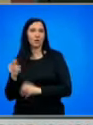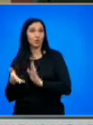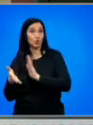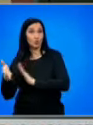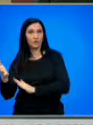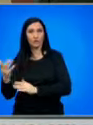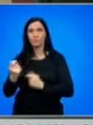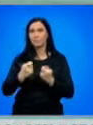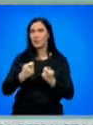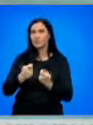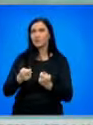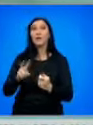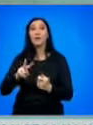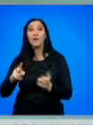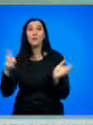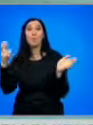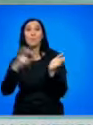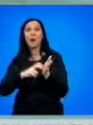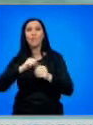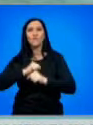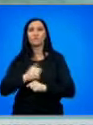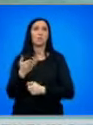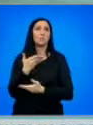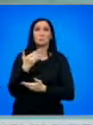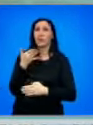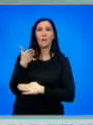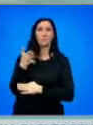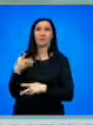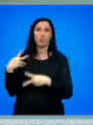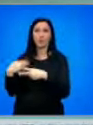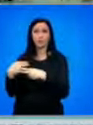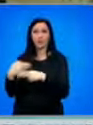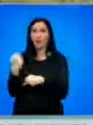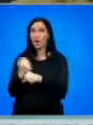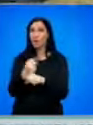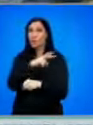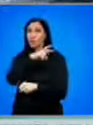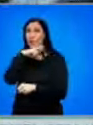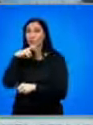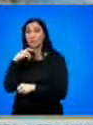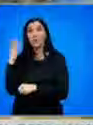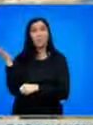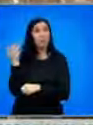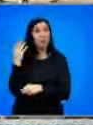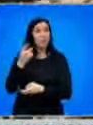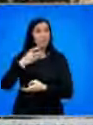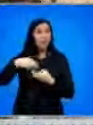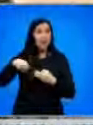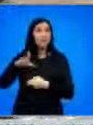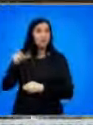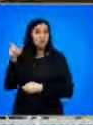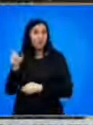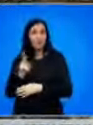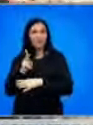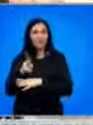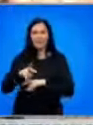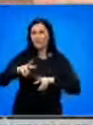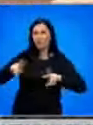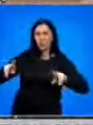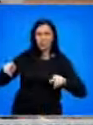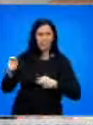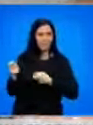до супермаркета или до банков офис, той няма право да го спира. Работата на полицията била да проверява дали човекът влиза и в